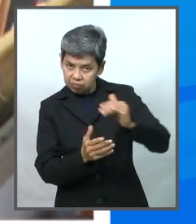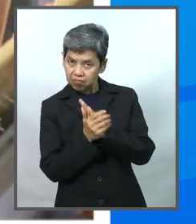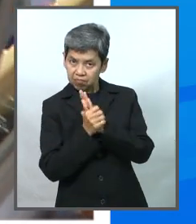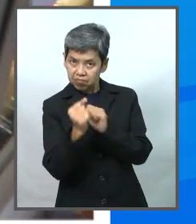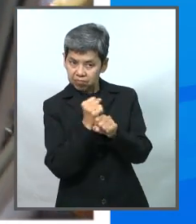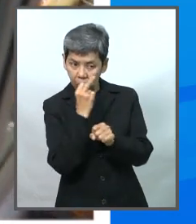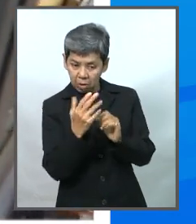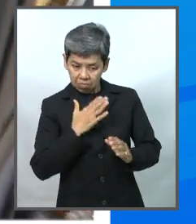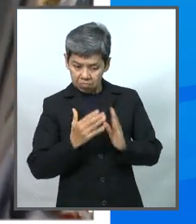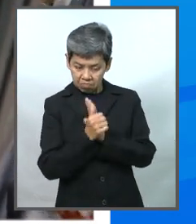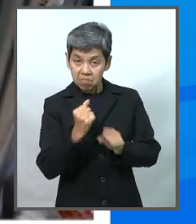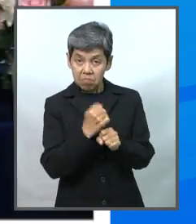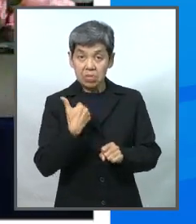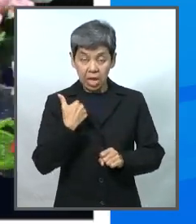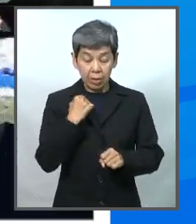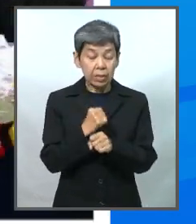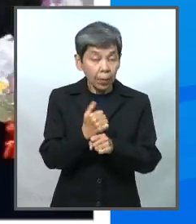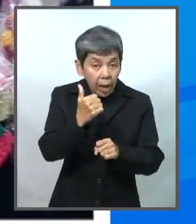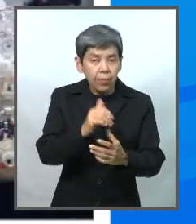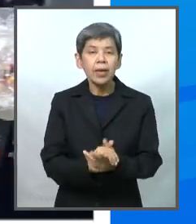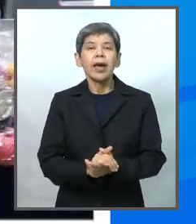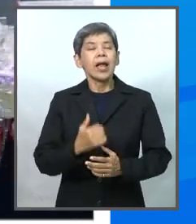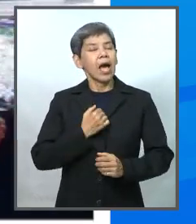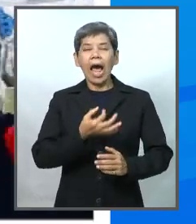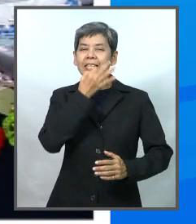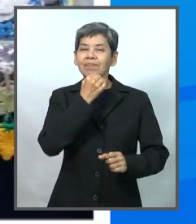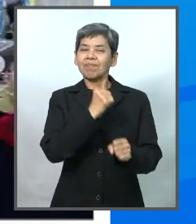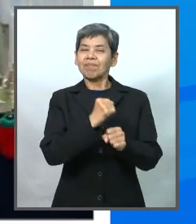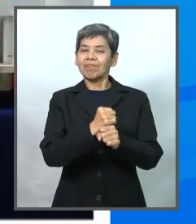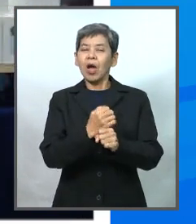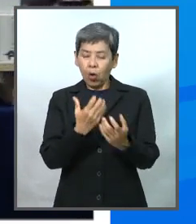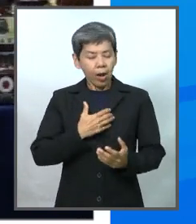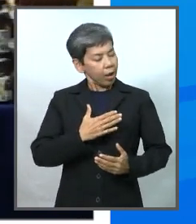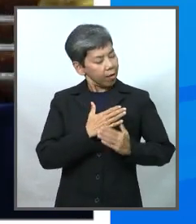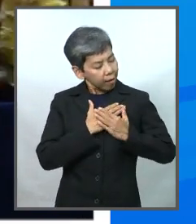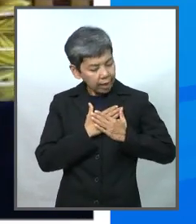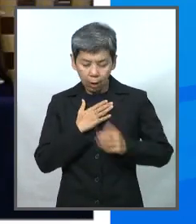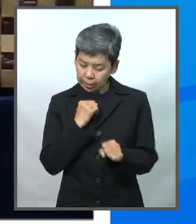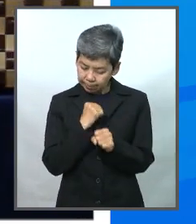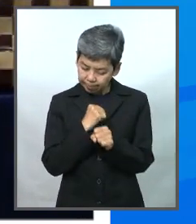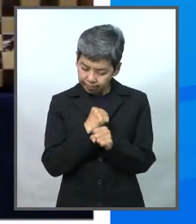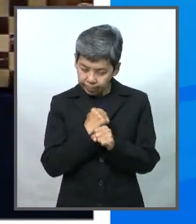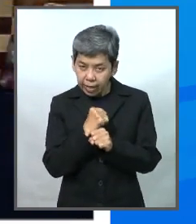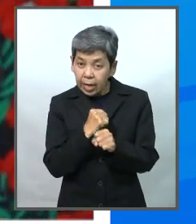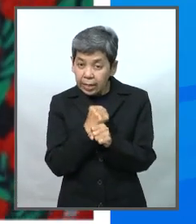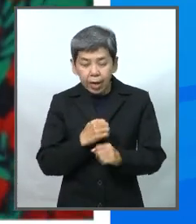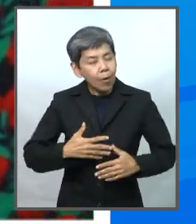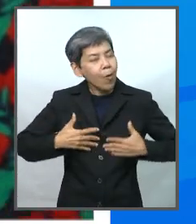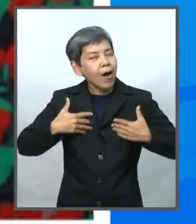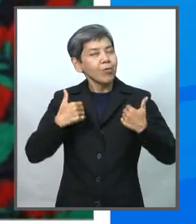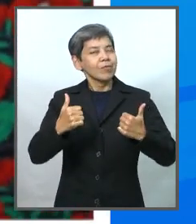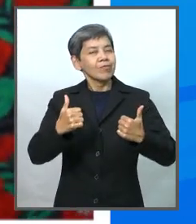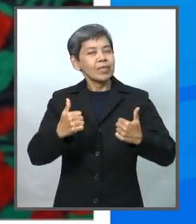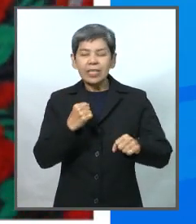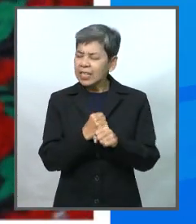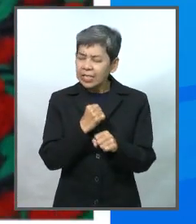รานะครับเราดูศักยภาพของตัวเราเองว่าเราสามารถทำอะไรได้แล้วเราสร้างอาชีพนะจากสิ่งที่เรารักสิ่งที่เราชอบเราทำแล้วเรามีความสุ